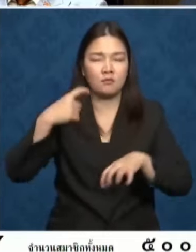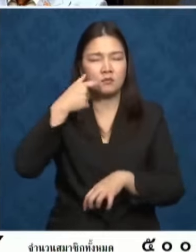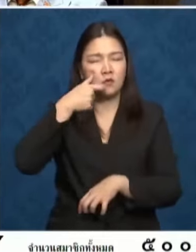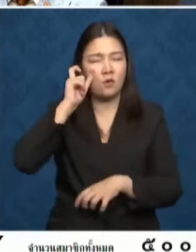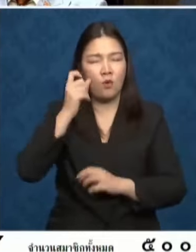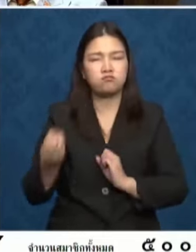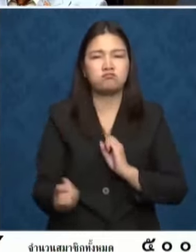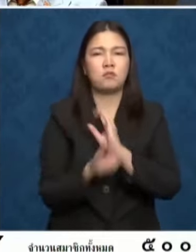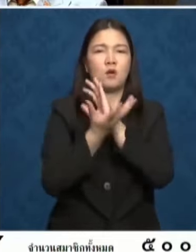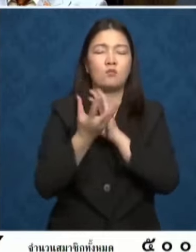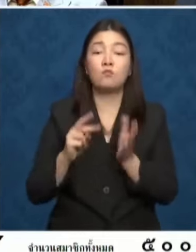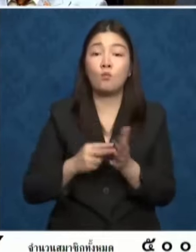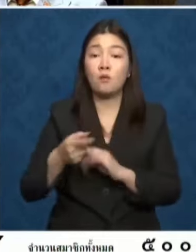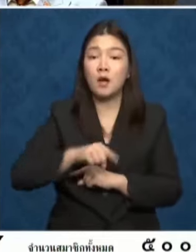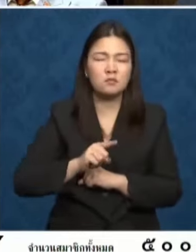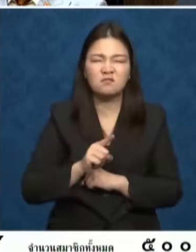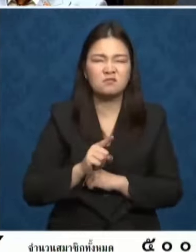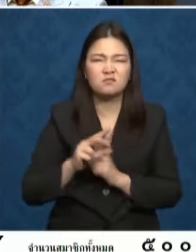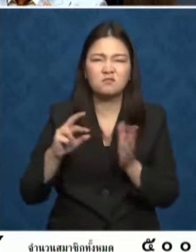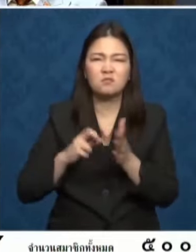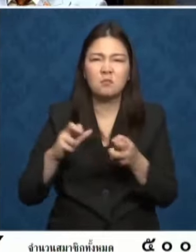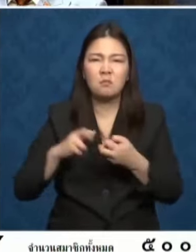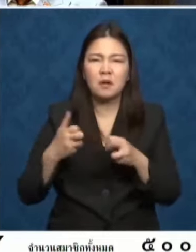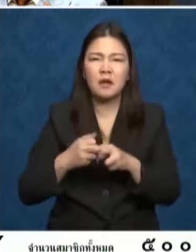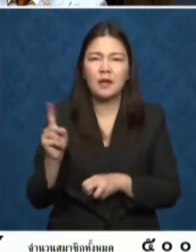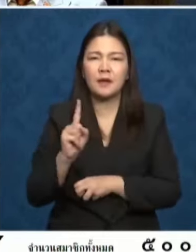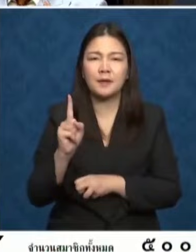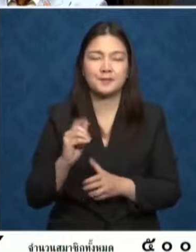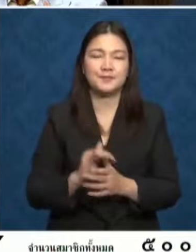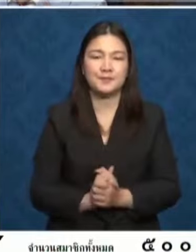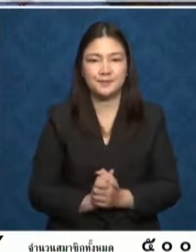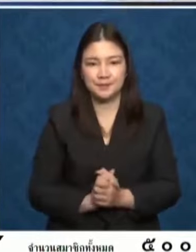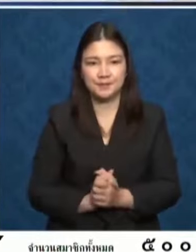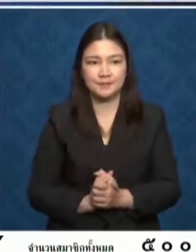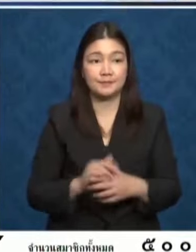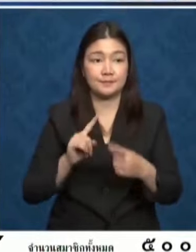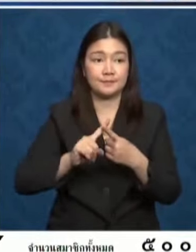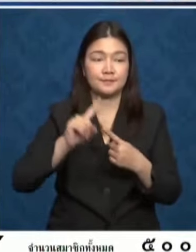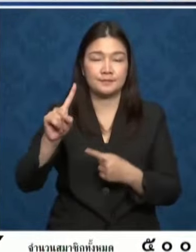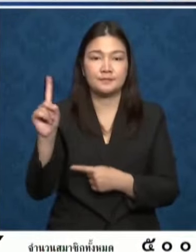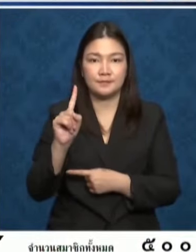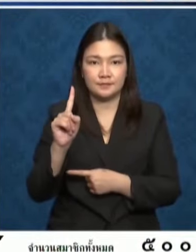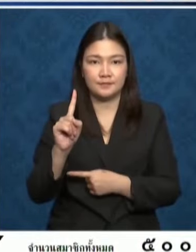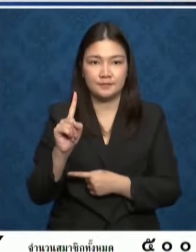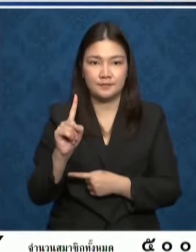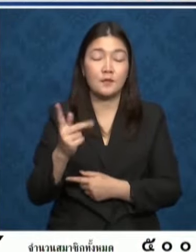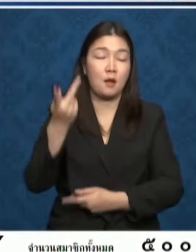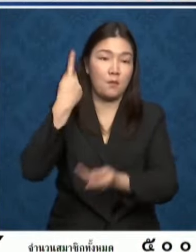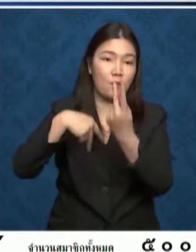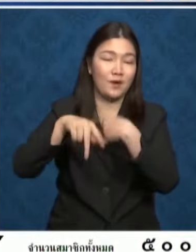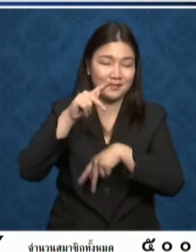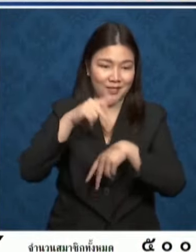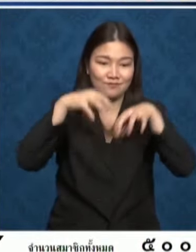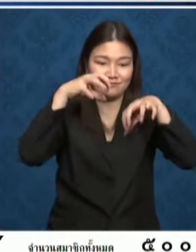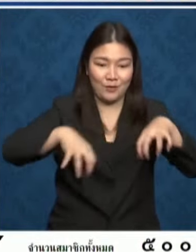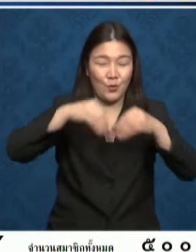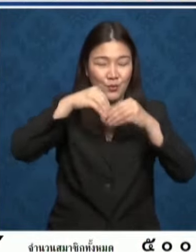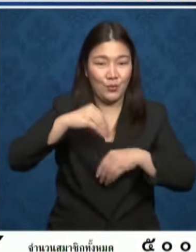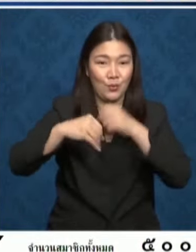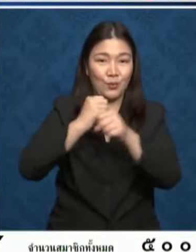เหล่านี้มันสะท้อนอะไรล่ะครับสไลด์ต่อไปนะครับประการที่ 1ประวัติศาสตร์ 300ปีของชุมชนบ้าน